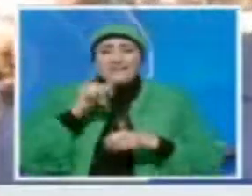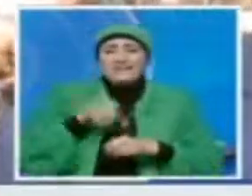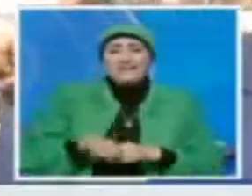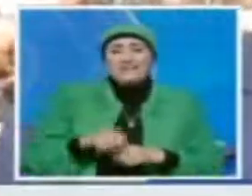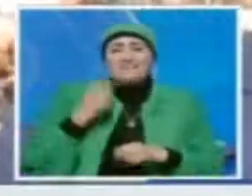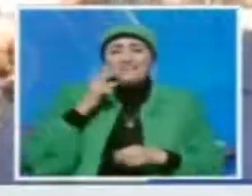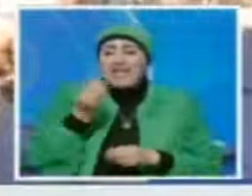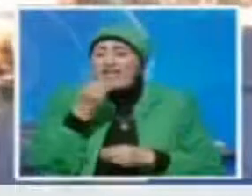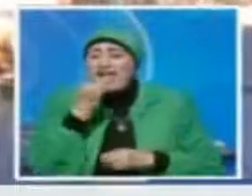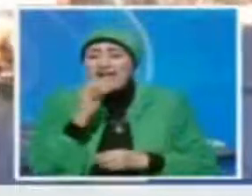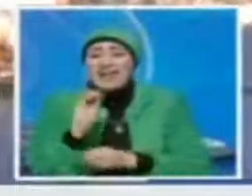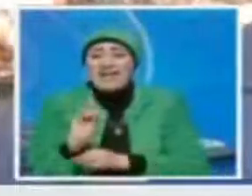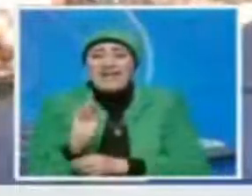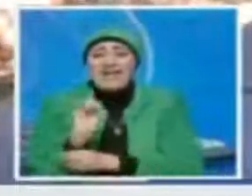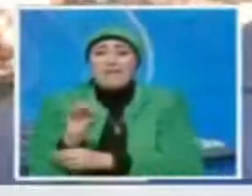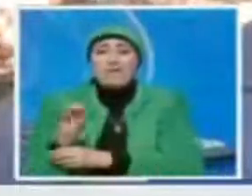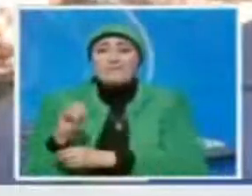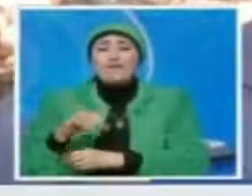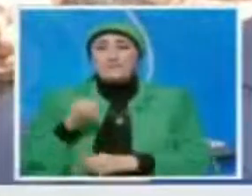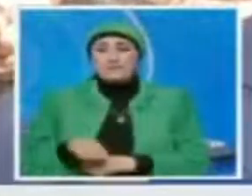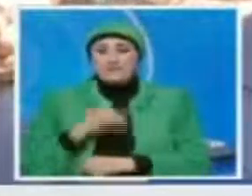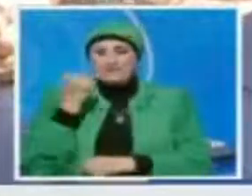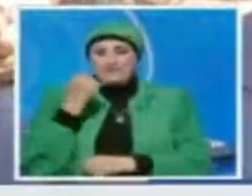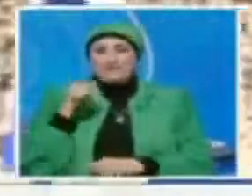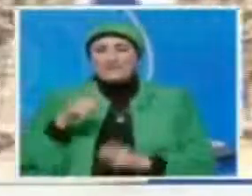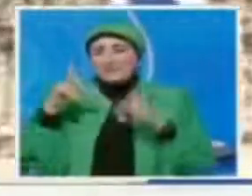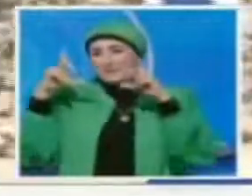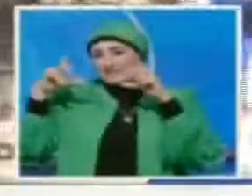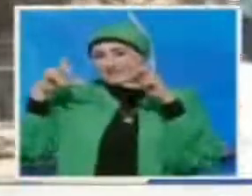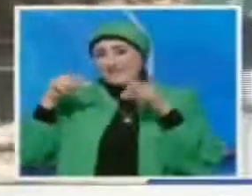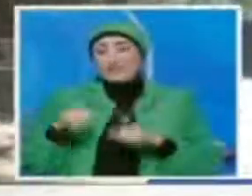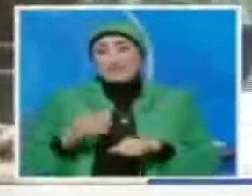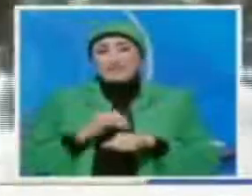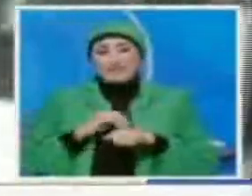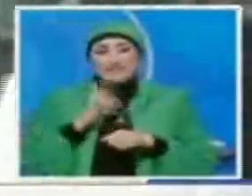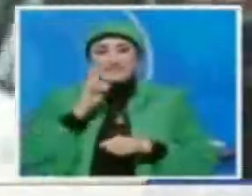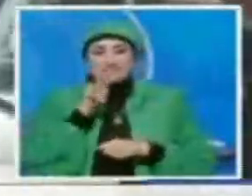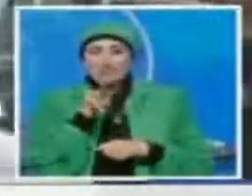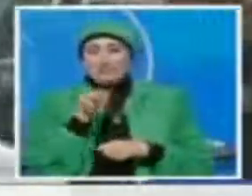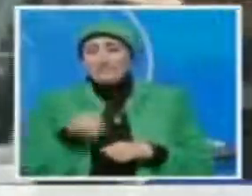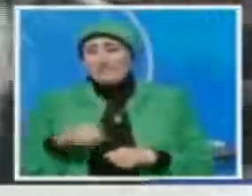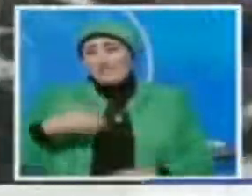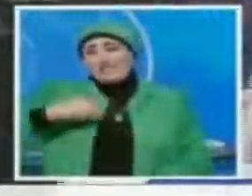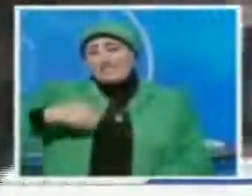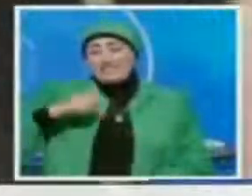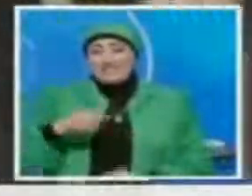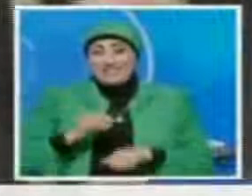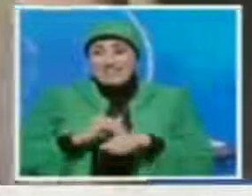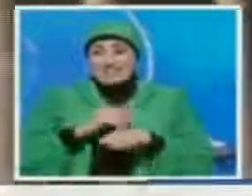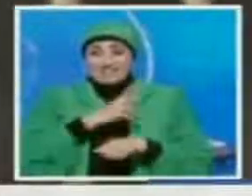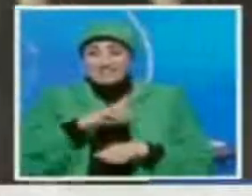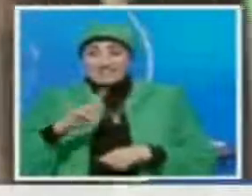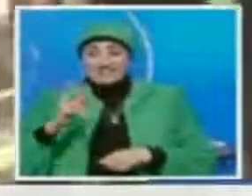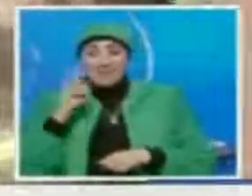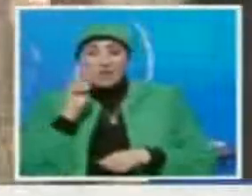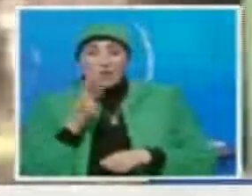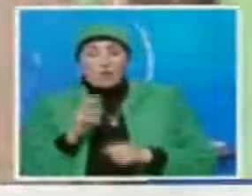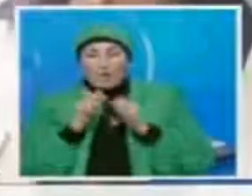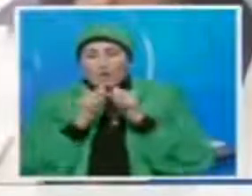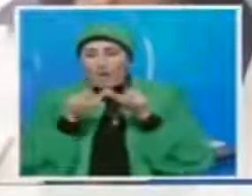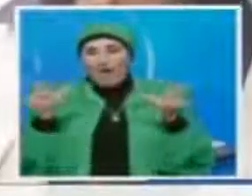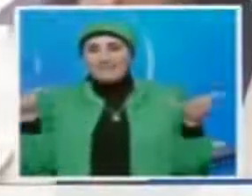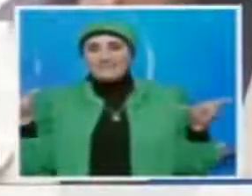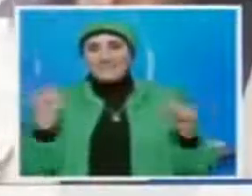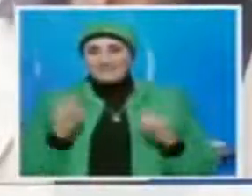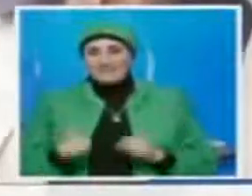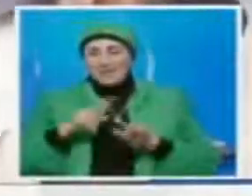كده ويأكل الحيوانات دي ويتصور معاها. هذا التطوير الذي شهدته حديقة الحيوان والذي تجلى واضحا في